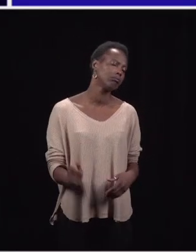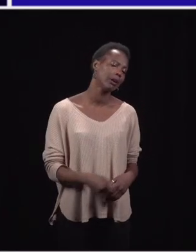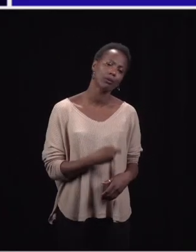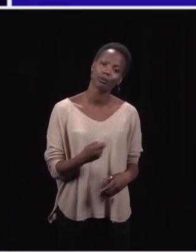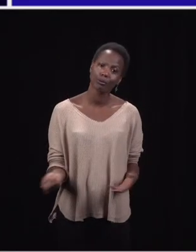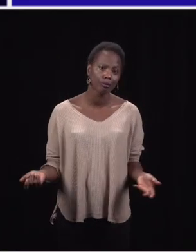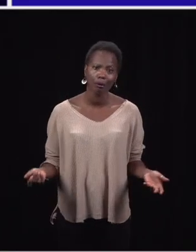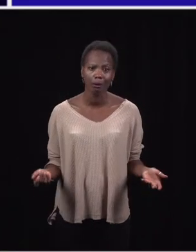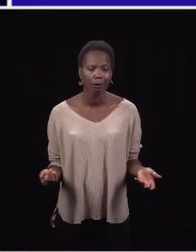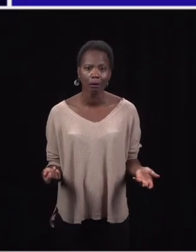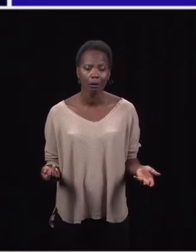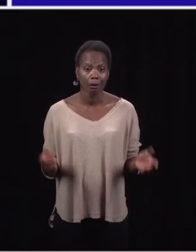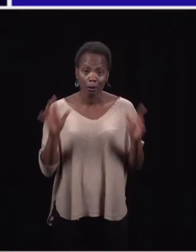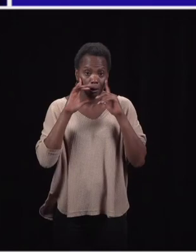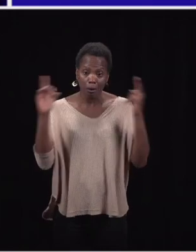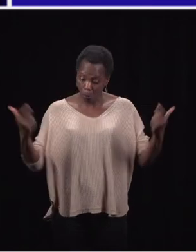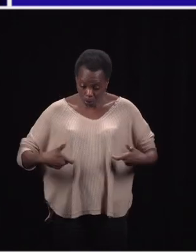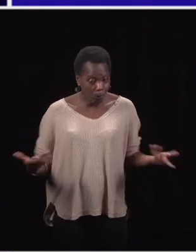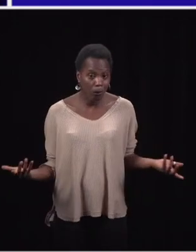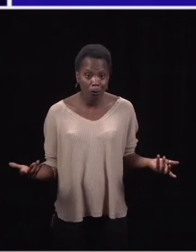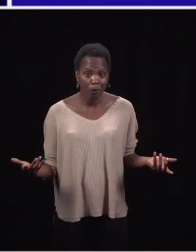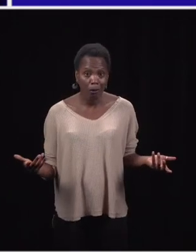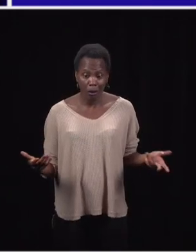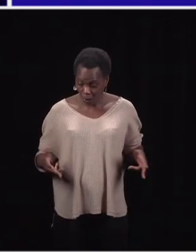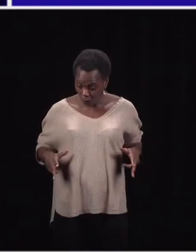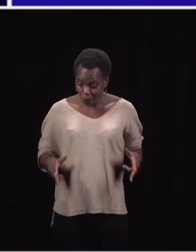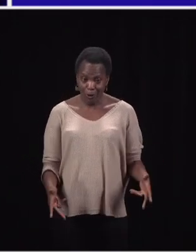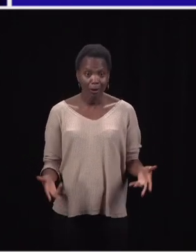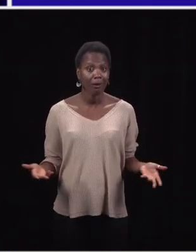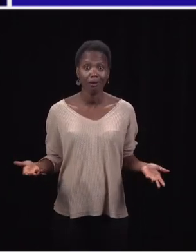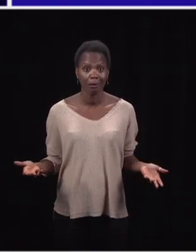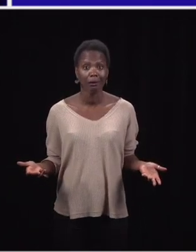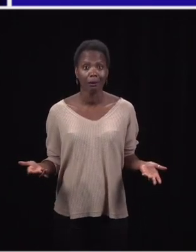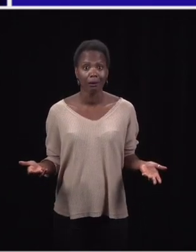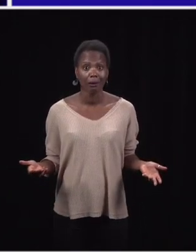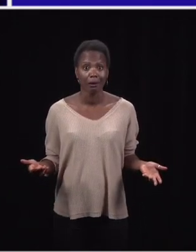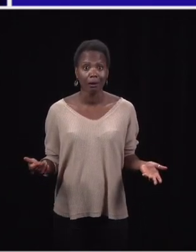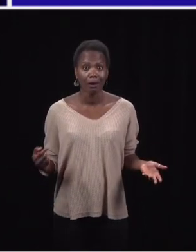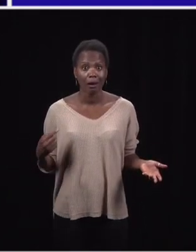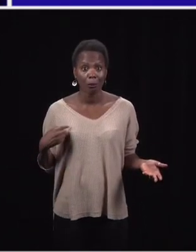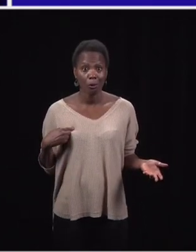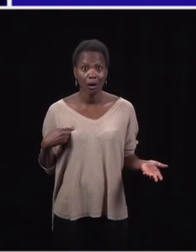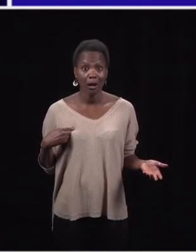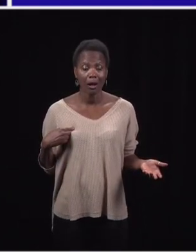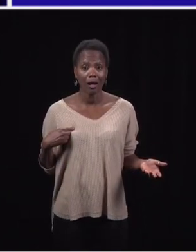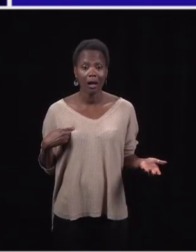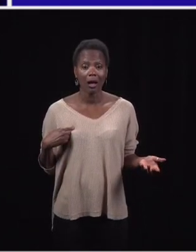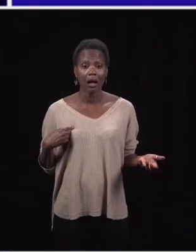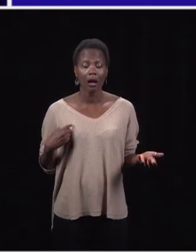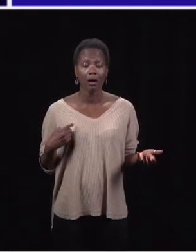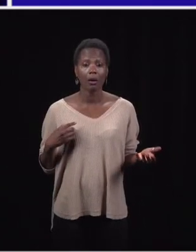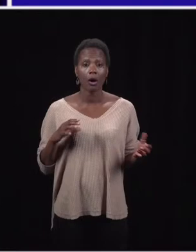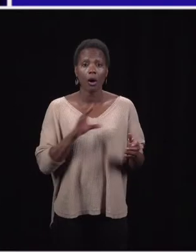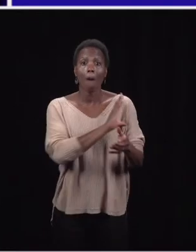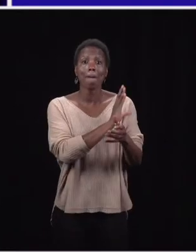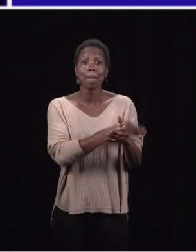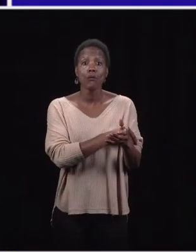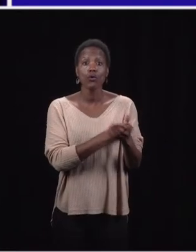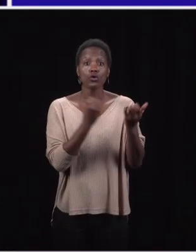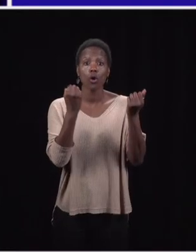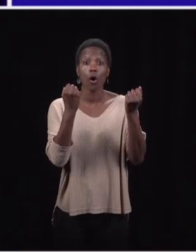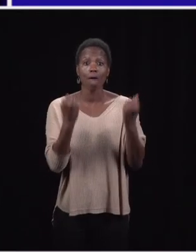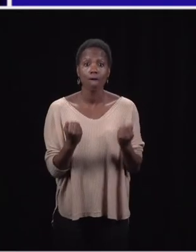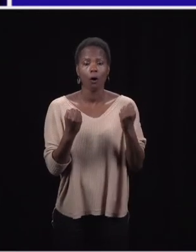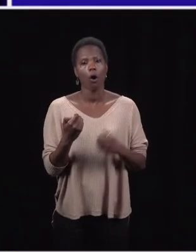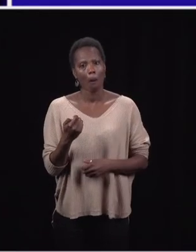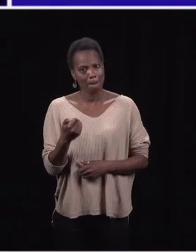vous l'avez vu j'ai un handicap moteur donc je suis en fauteuil j'ai assez peu de force dans les muscles donc il y a un certain nombre de